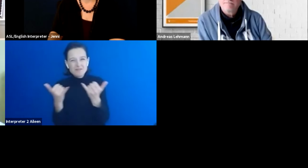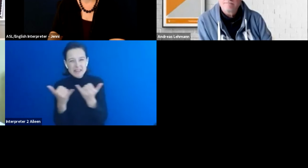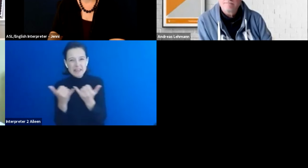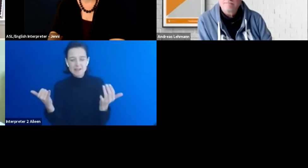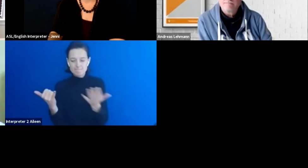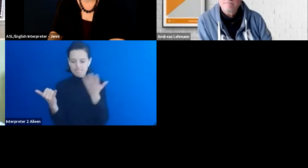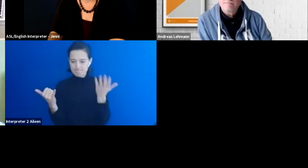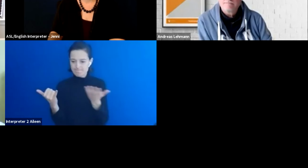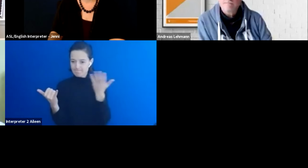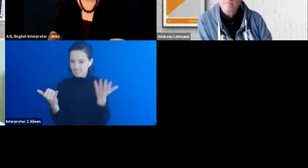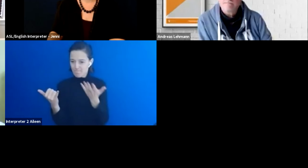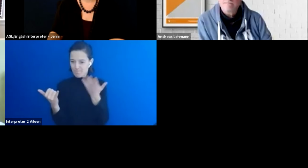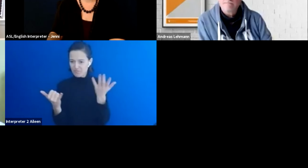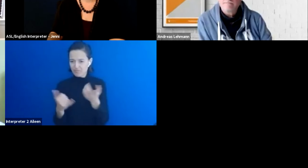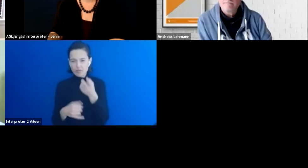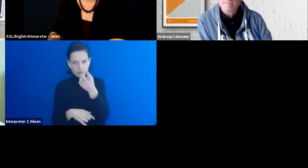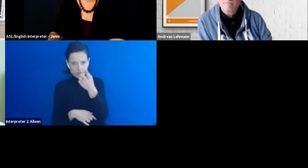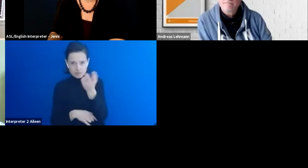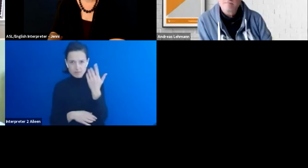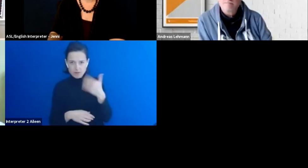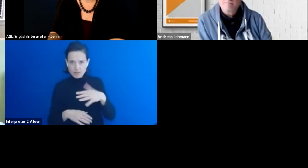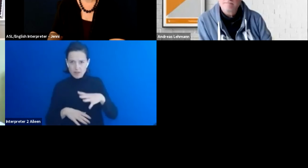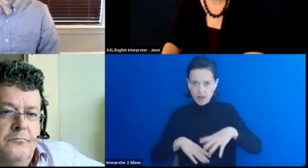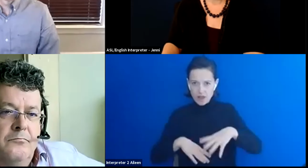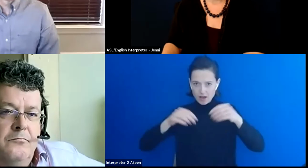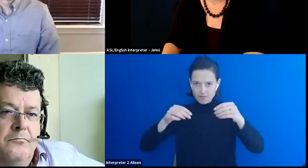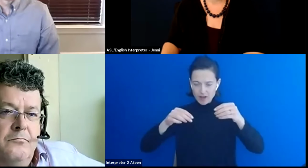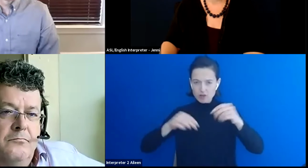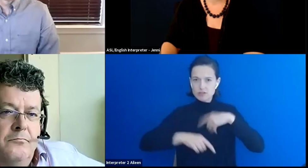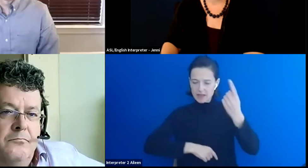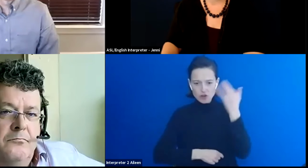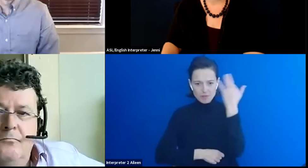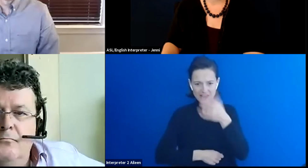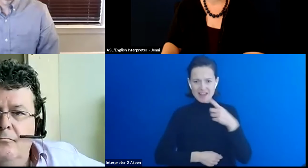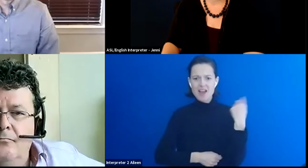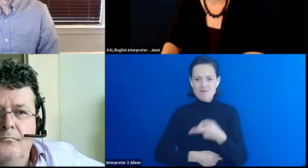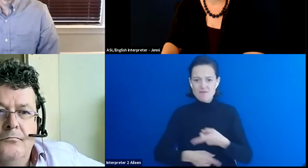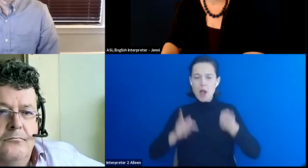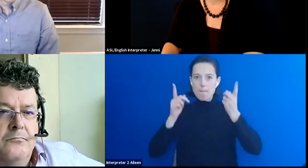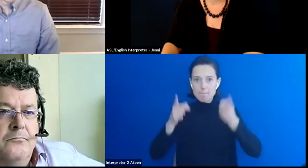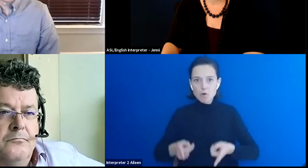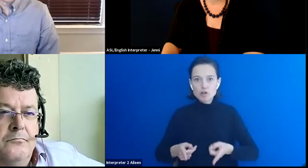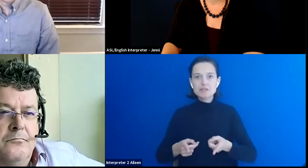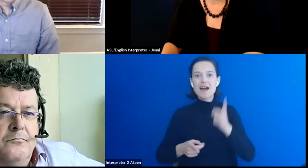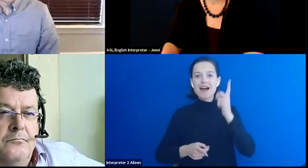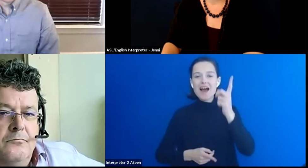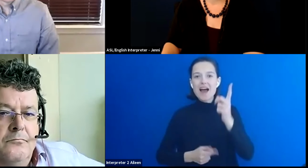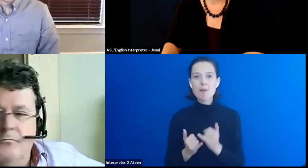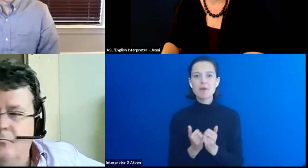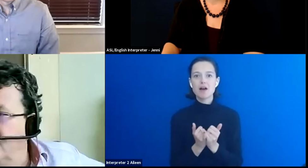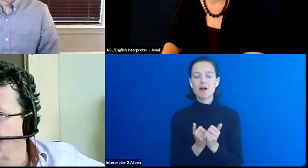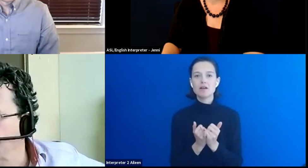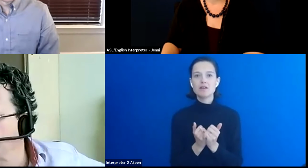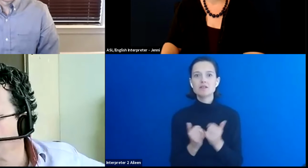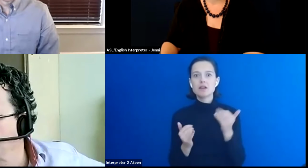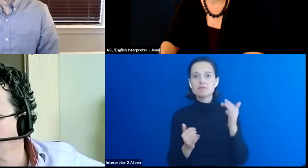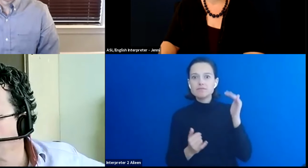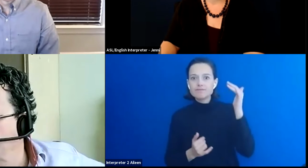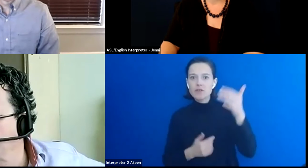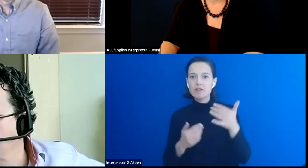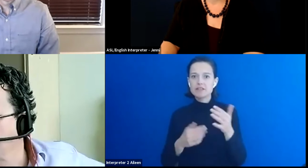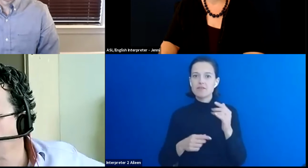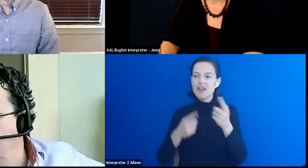hat es so angefangen am Anfang, okay, wir müssen jetzt und wie konntest du das ausrollen, dass es irgendwie in die Köpfe und in